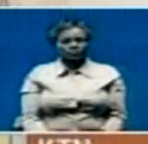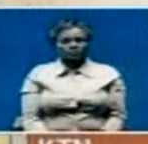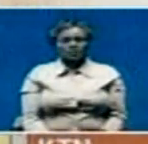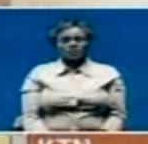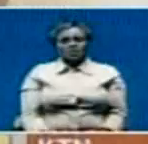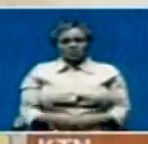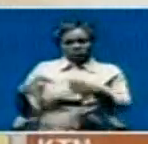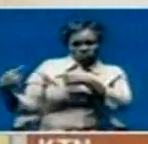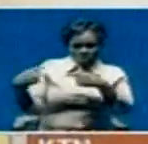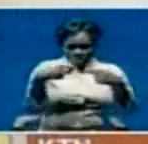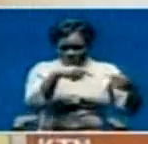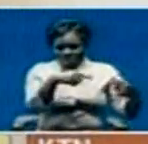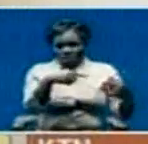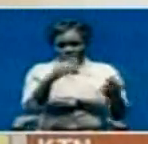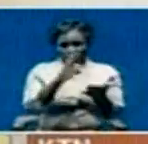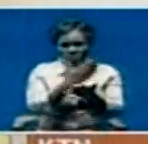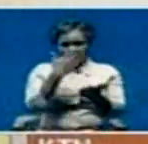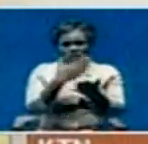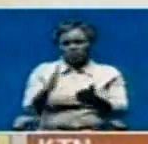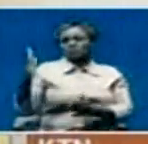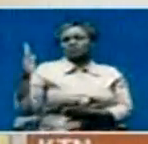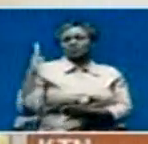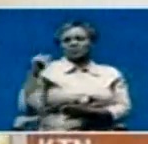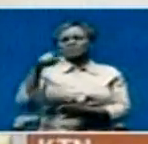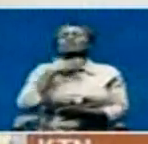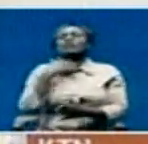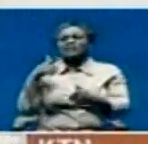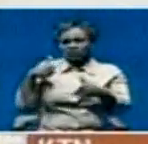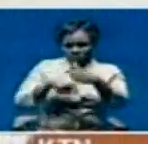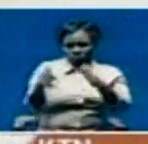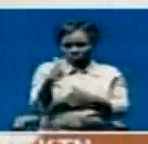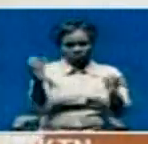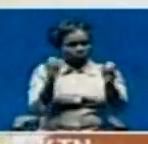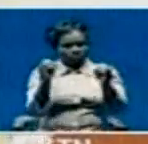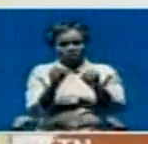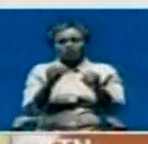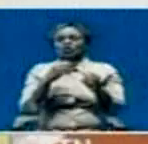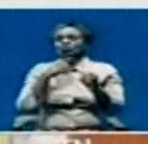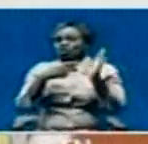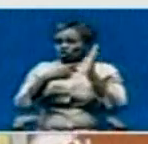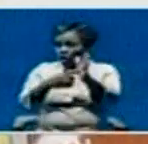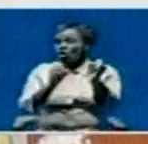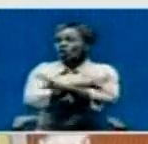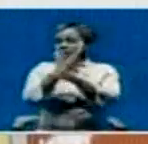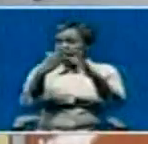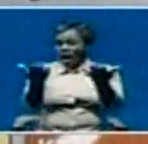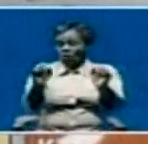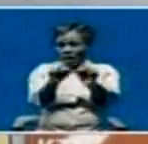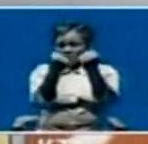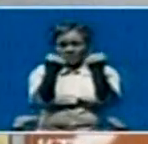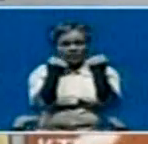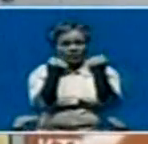ni vut niku kati yetu na maab anaza kuia ndani ili kukul kini hasa cha